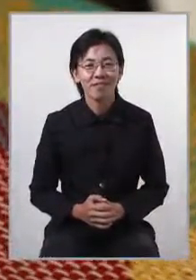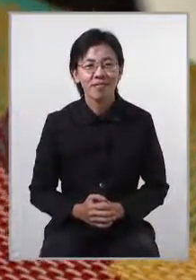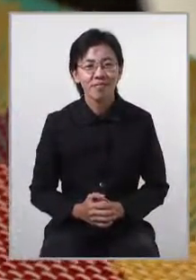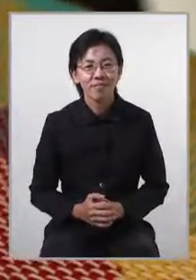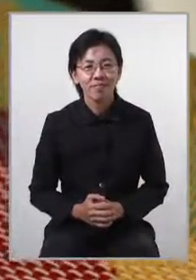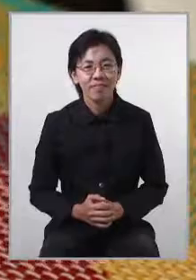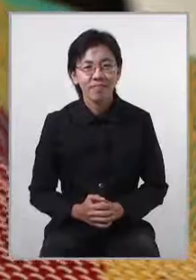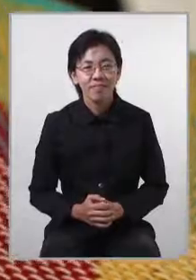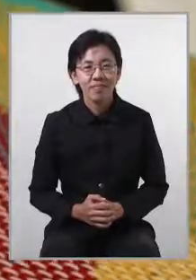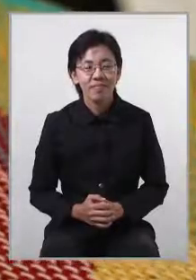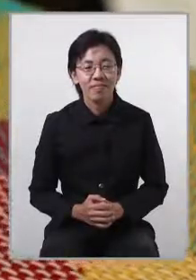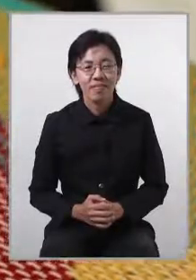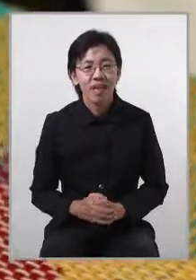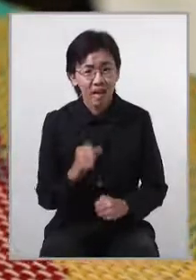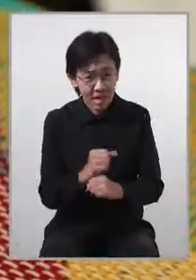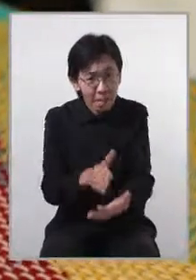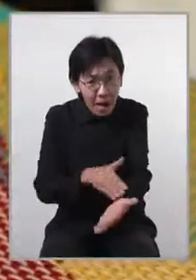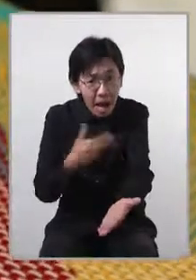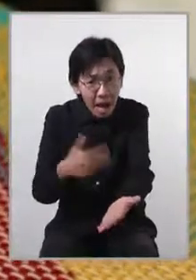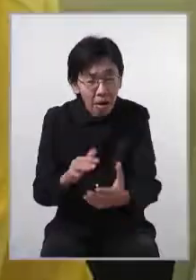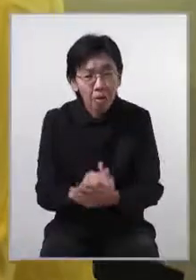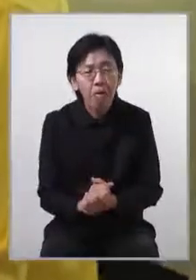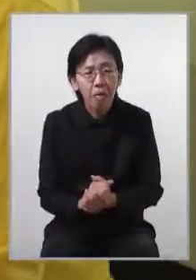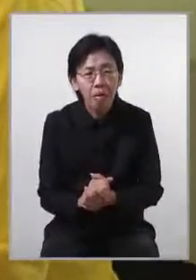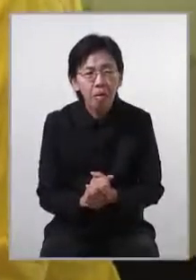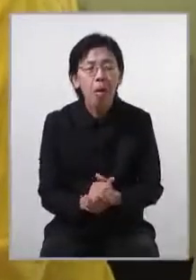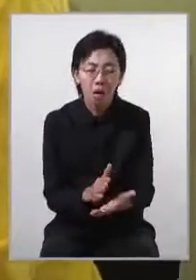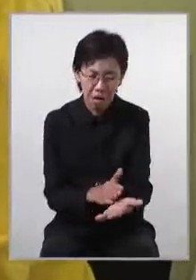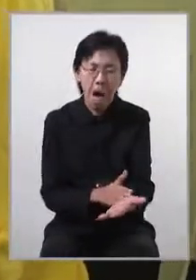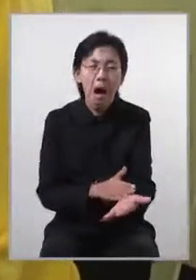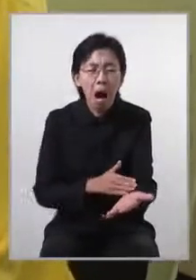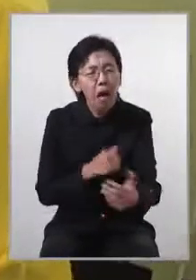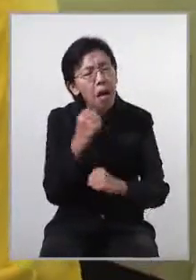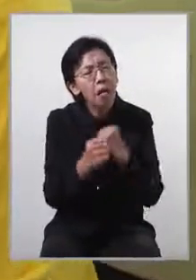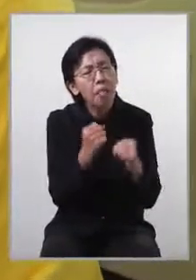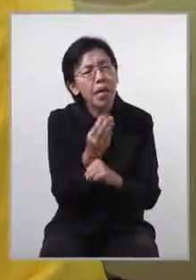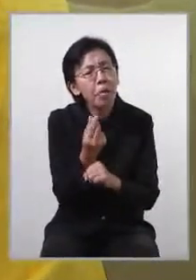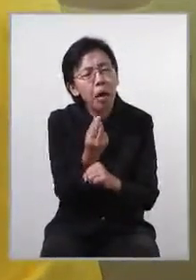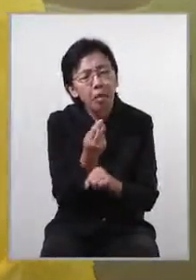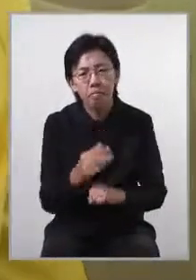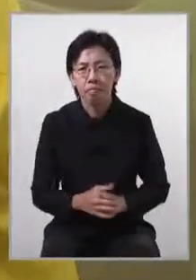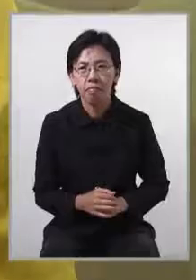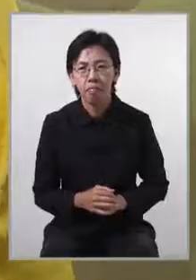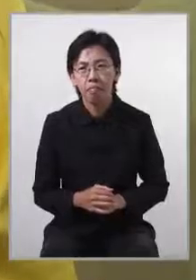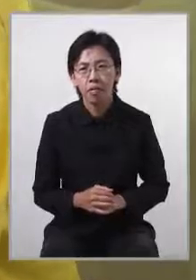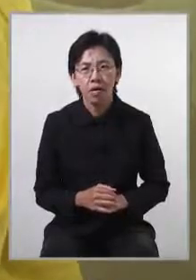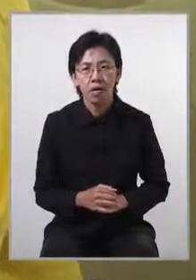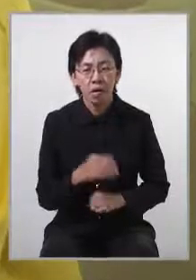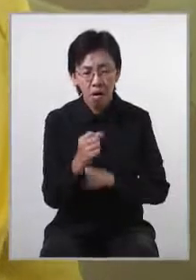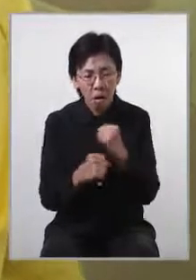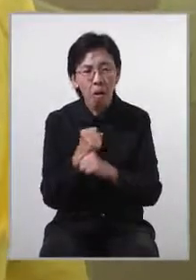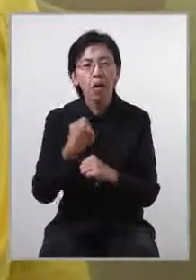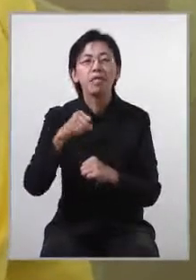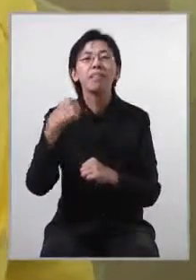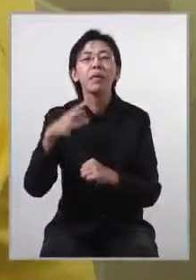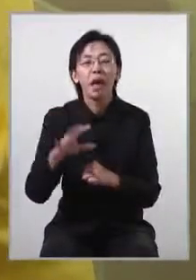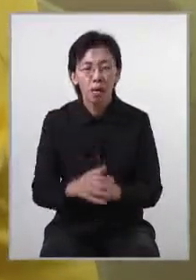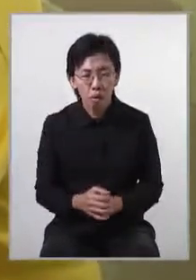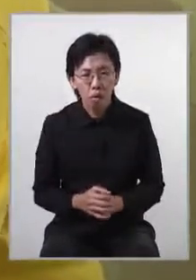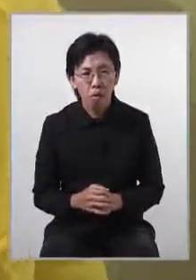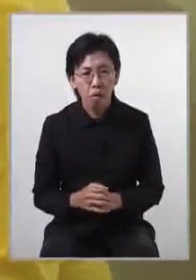น้องไก่ทำมานานหรือยังครับ มานานแล้วค ่ะสักกี่ปีแล้วจ๊ะสิบปีแล้วโอ้ ตั้งแต่เป็น